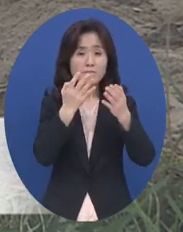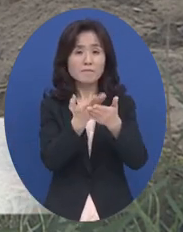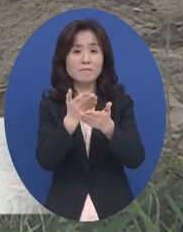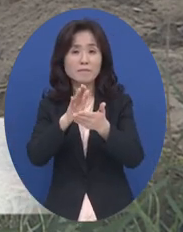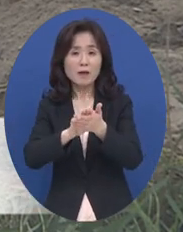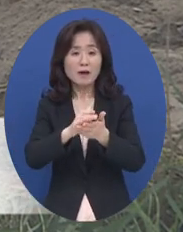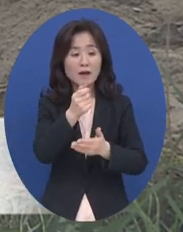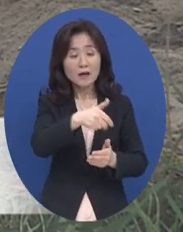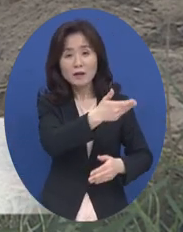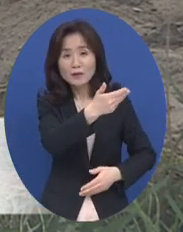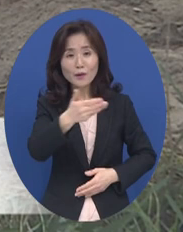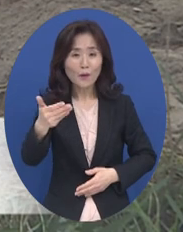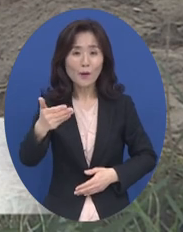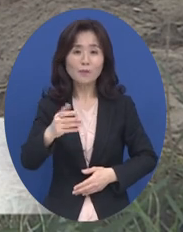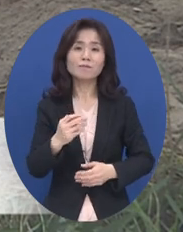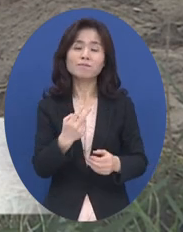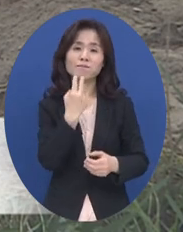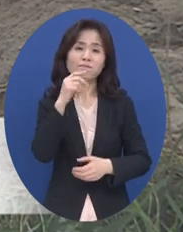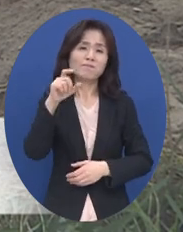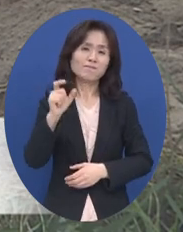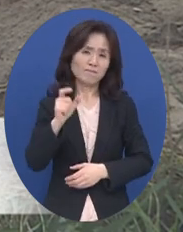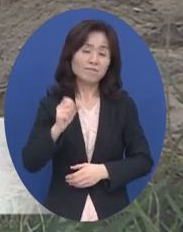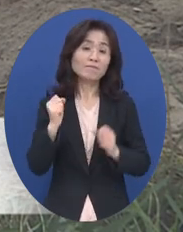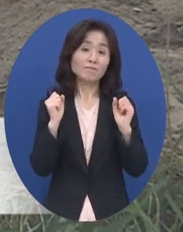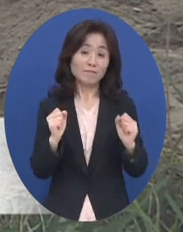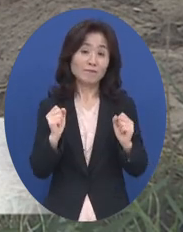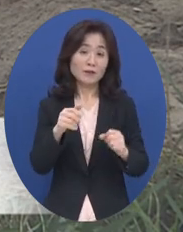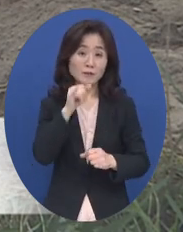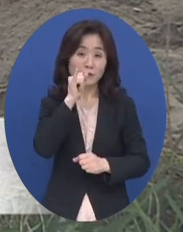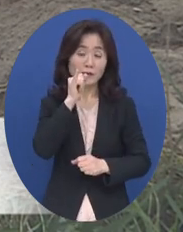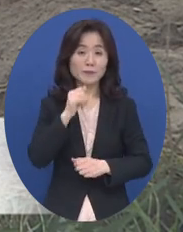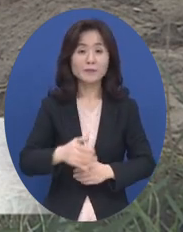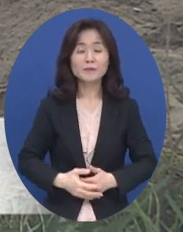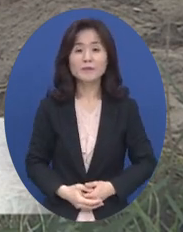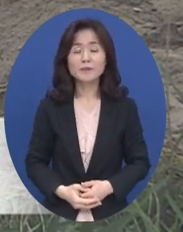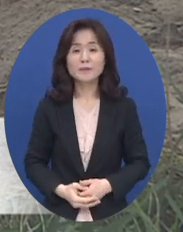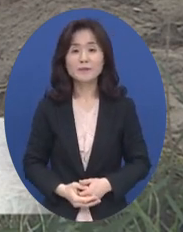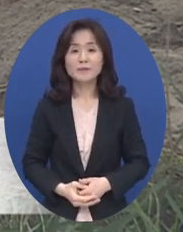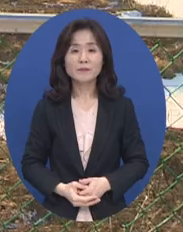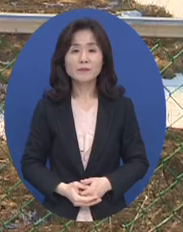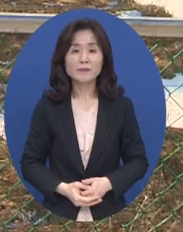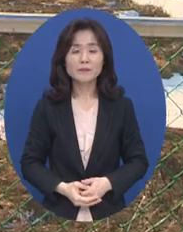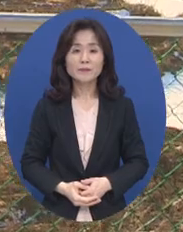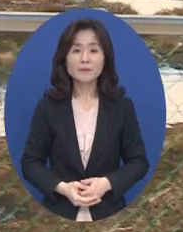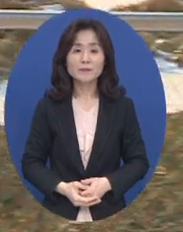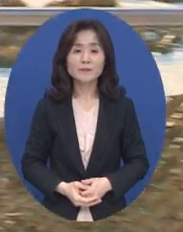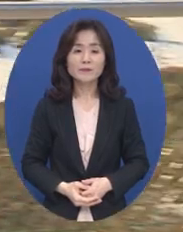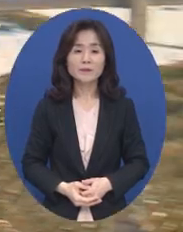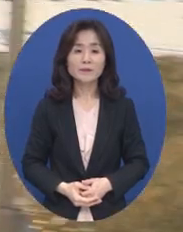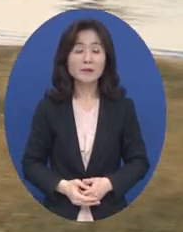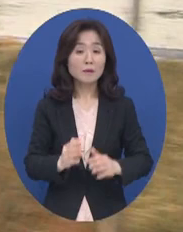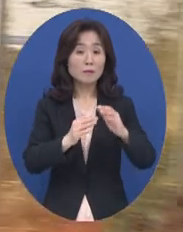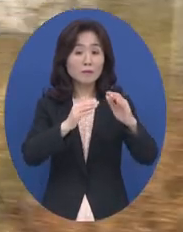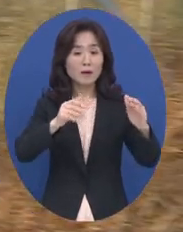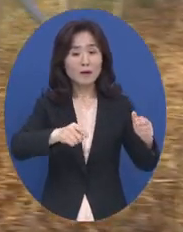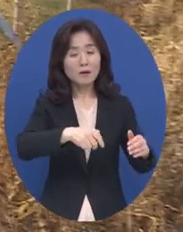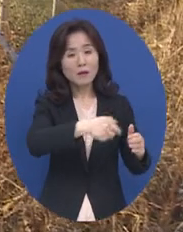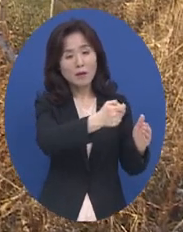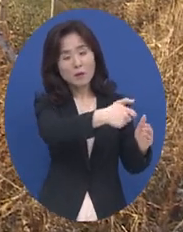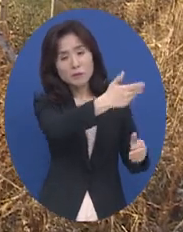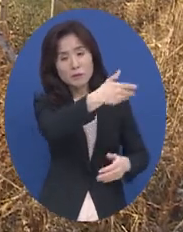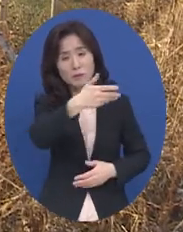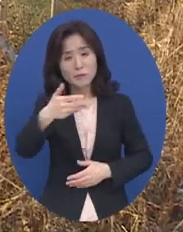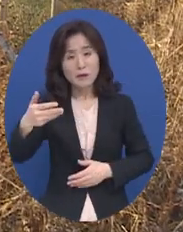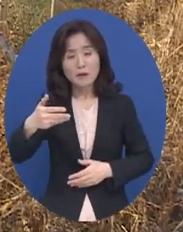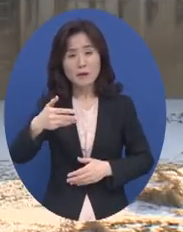정비한 하천은 예외 였읍니다 경기 gtb 김태희 기자의 보돕니다 마을을 따라 흐르는 파주